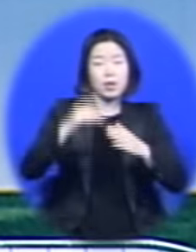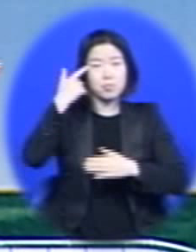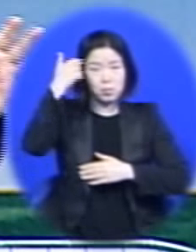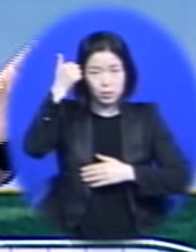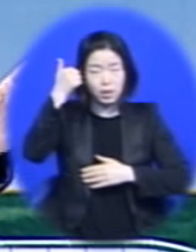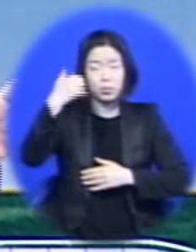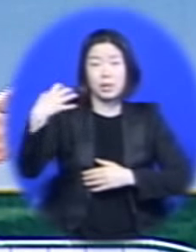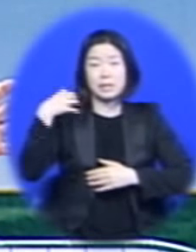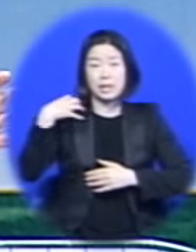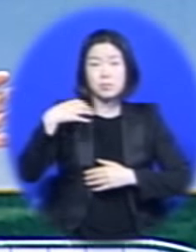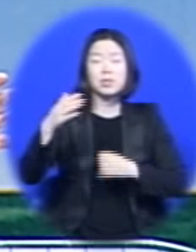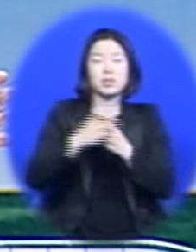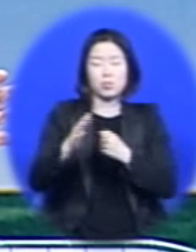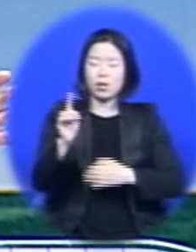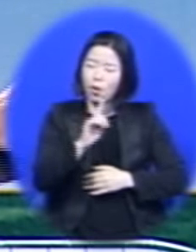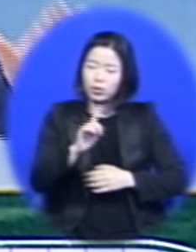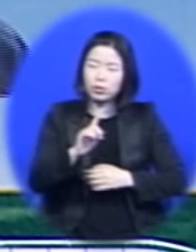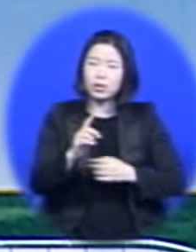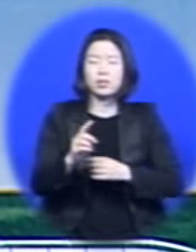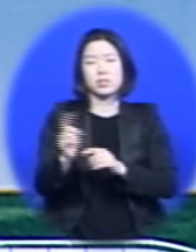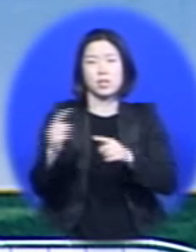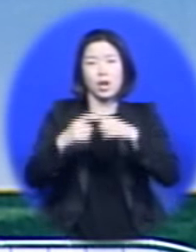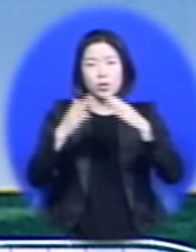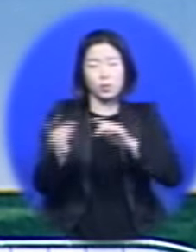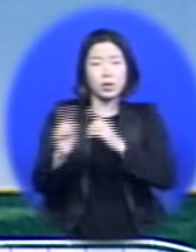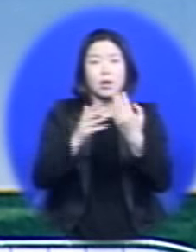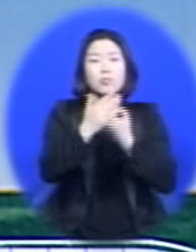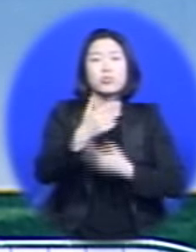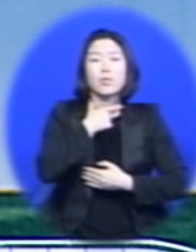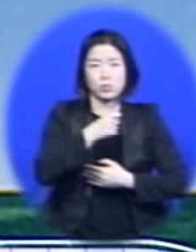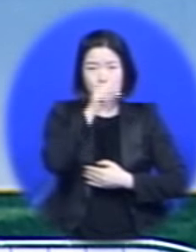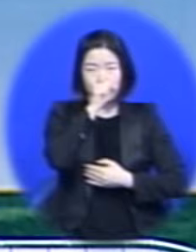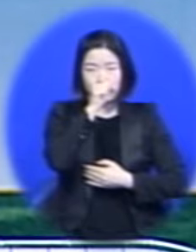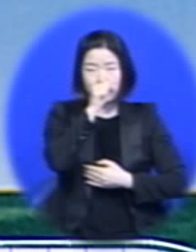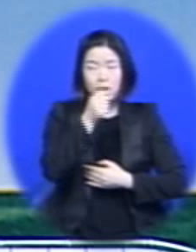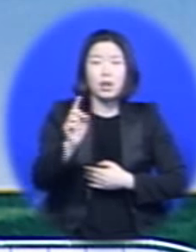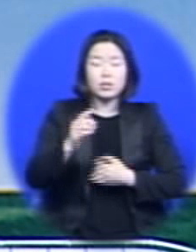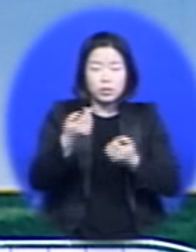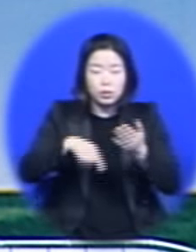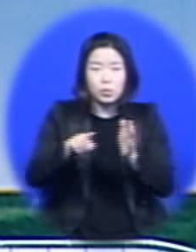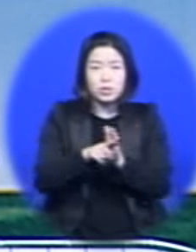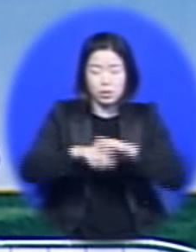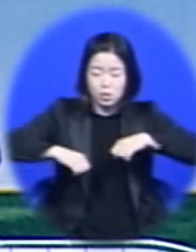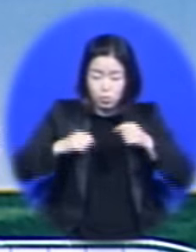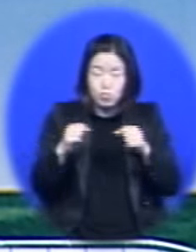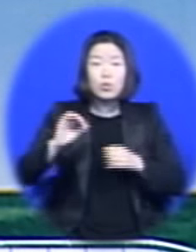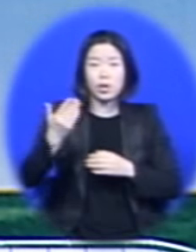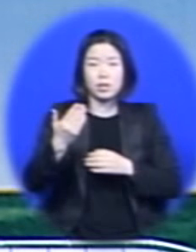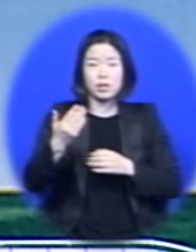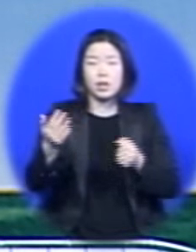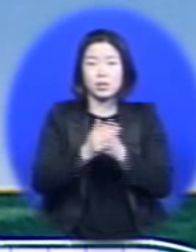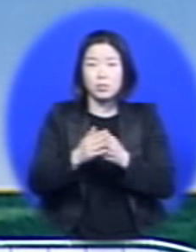어떻든지 교회가 부흥되었으면 좋겠다. 그런데 교회가 부흥되려면 순종해야 된다고 하더라. 그래서